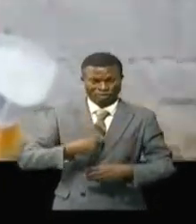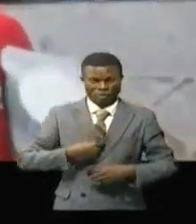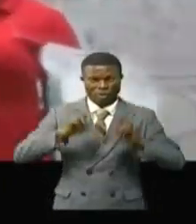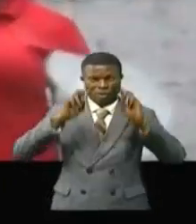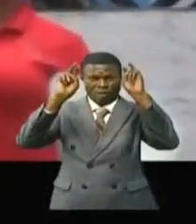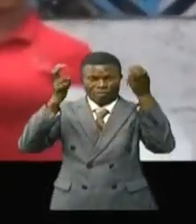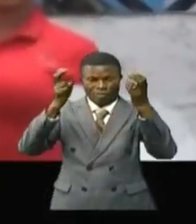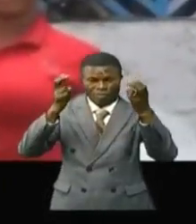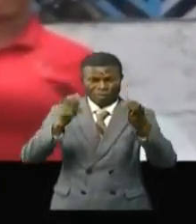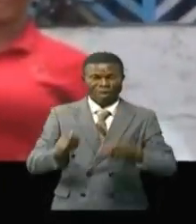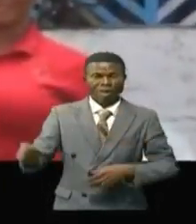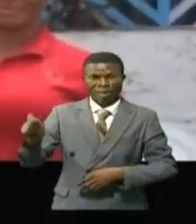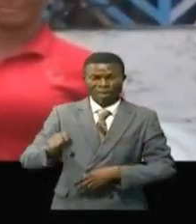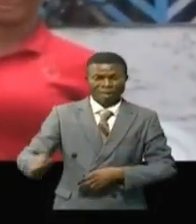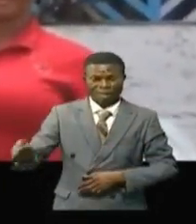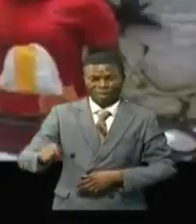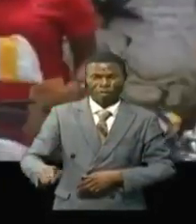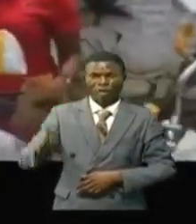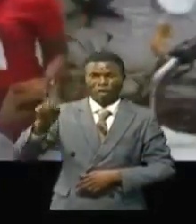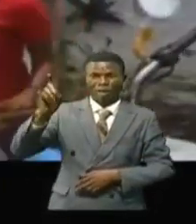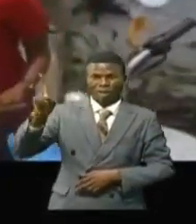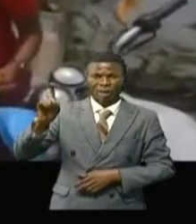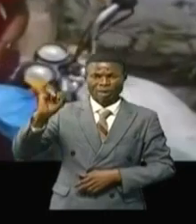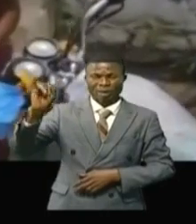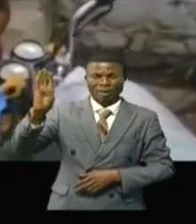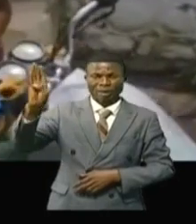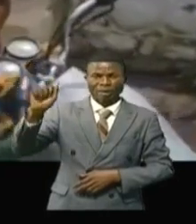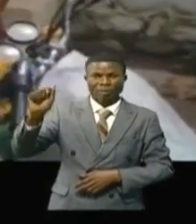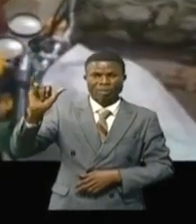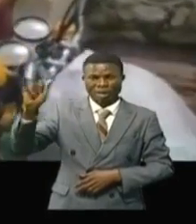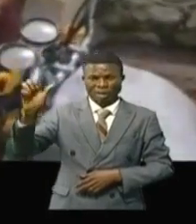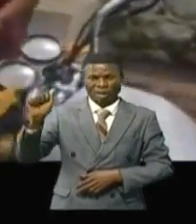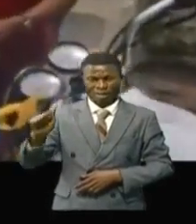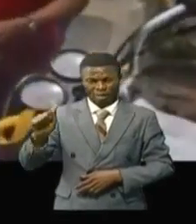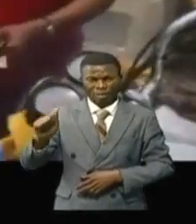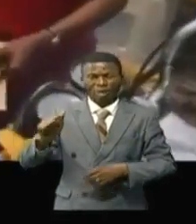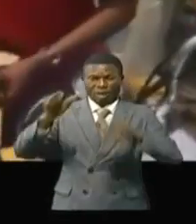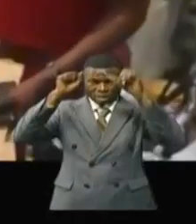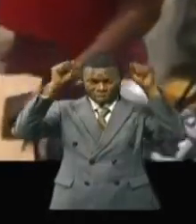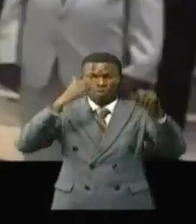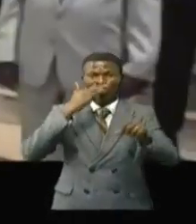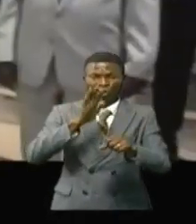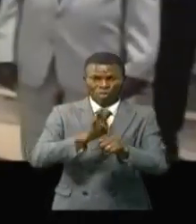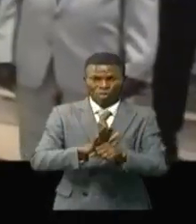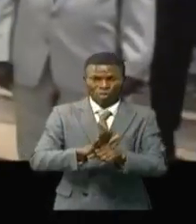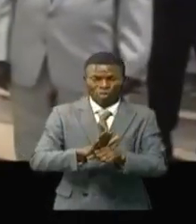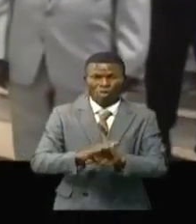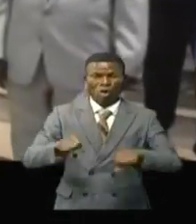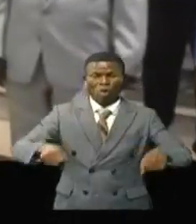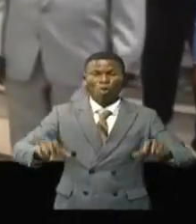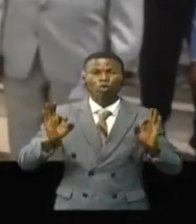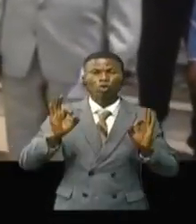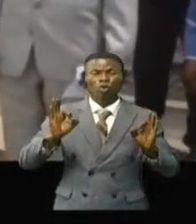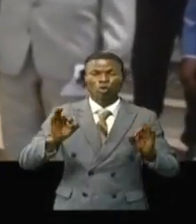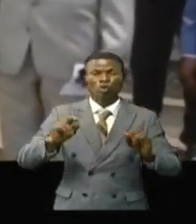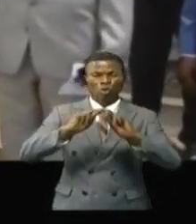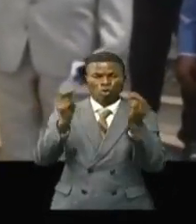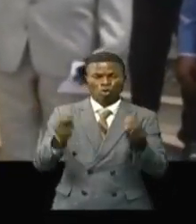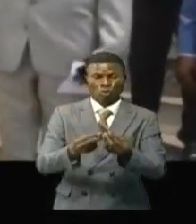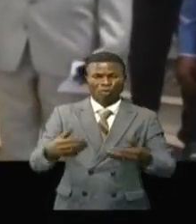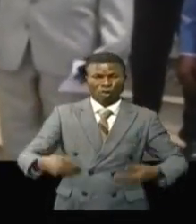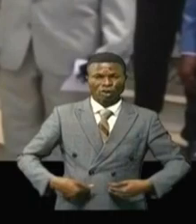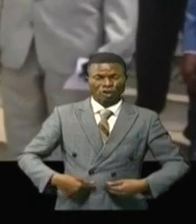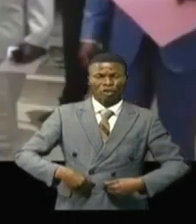dans le territoire de Dibaya au Kassai central. Le chef de la maison civile du chef de l'État avait promis des motos neuves au cadre de la fédération de l'UDPS